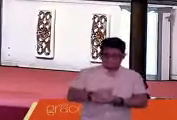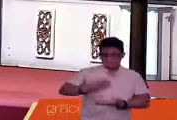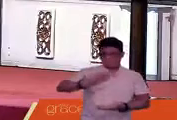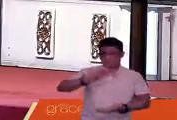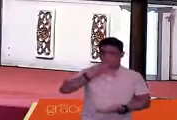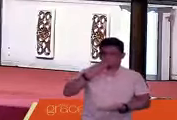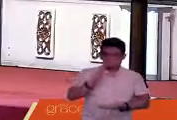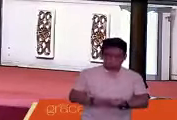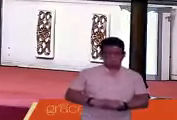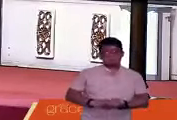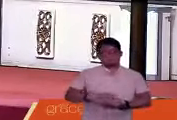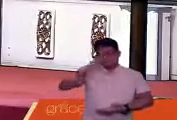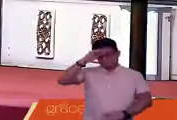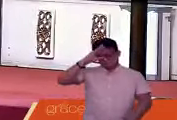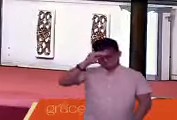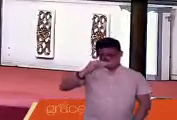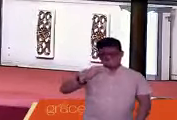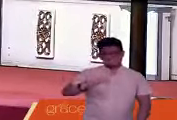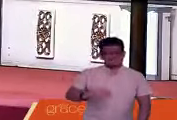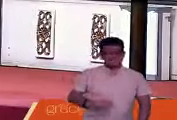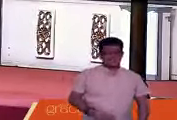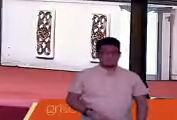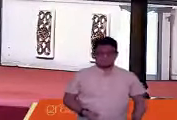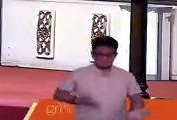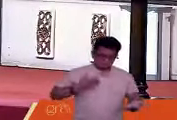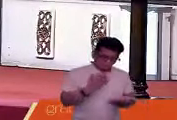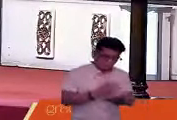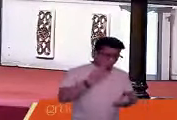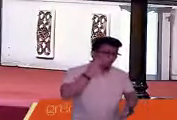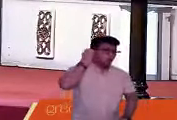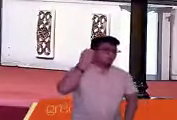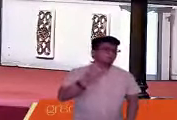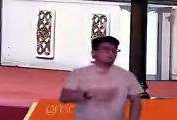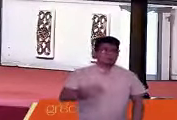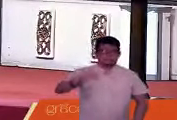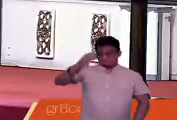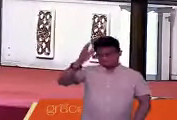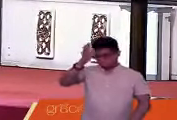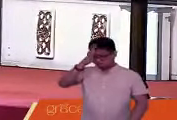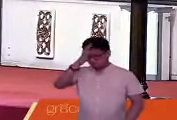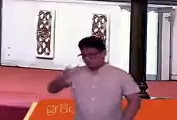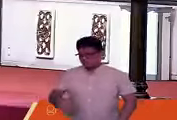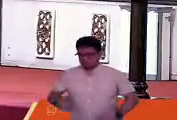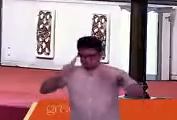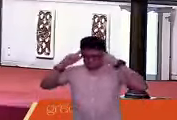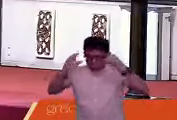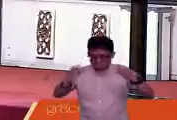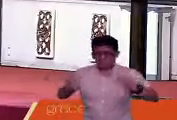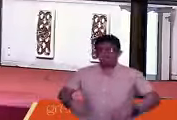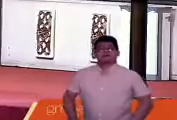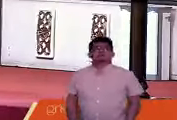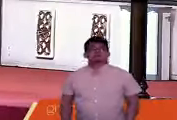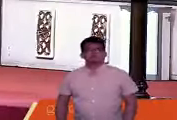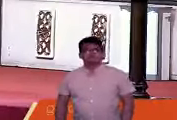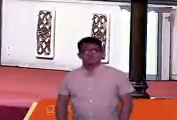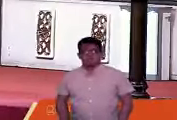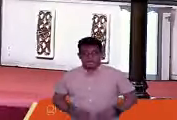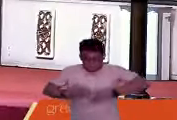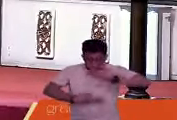The father meet him, gipatagaan o grove. Buti pasabot mga kaigsunan, kung kita na, kay makasasala man